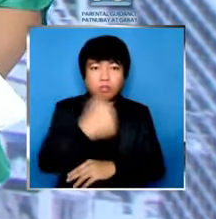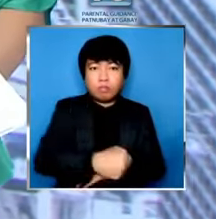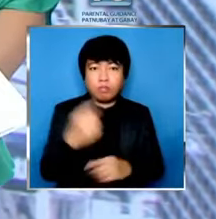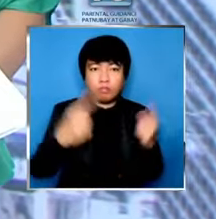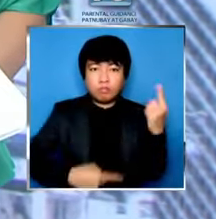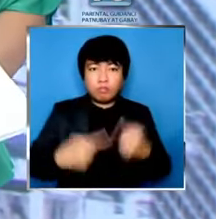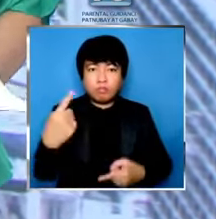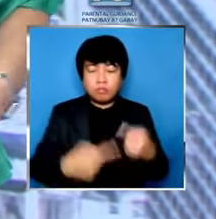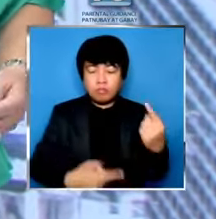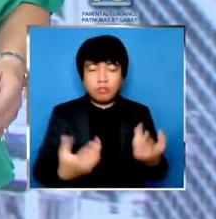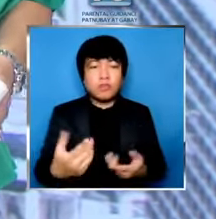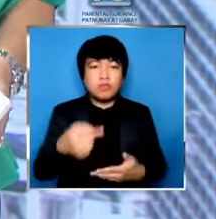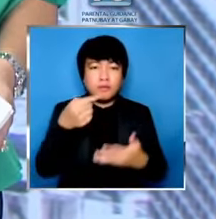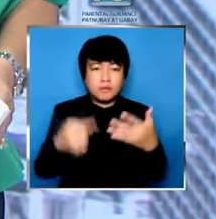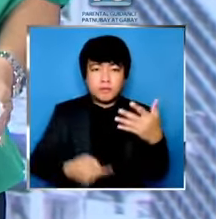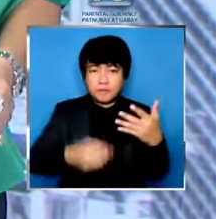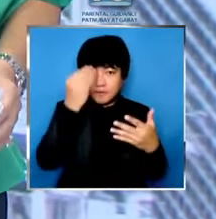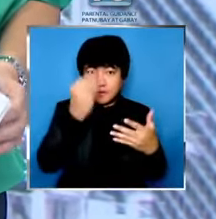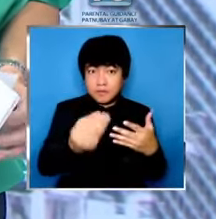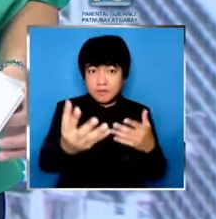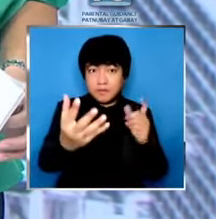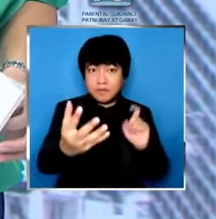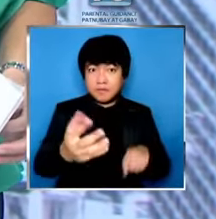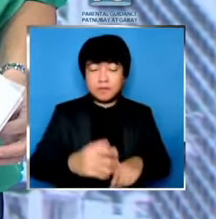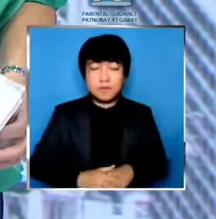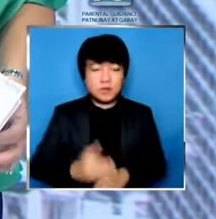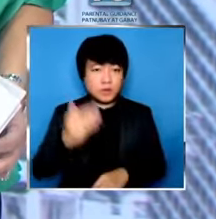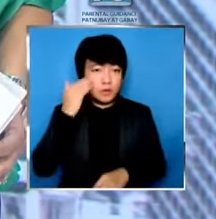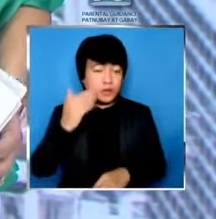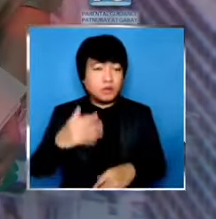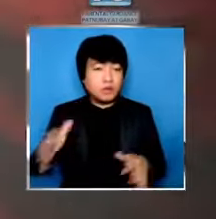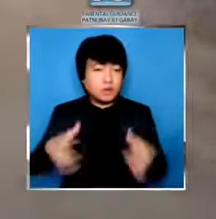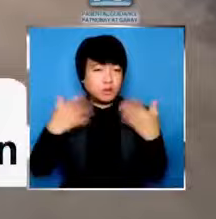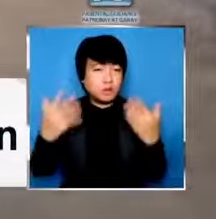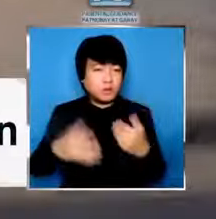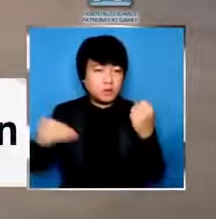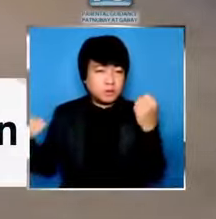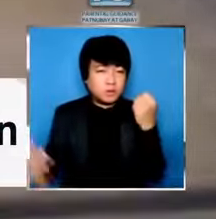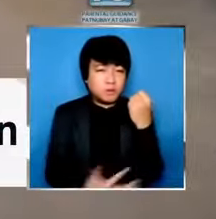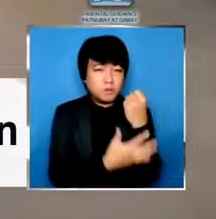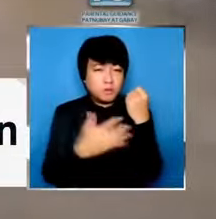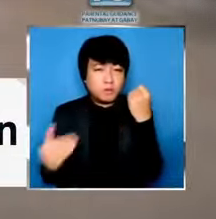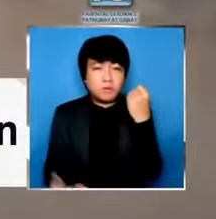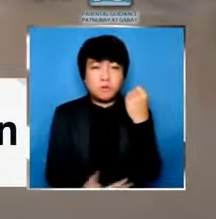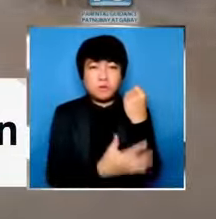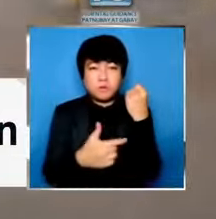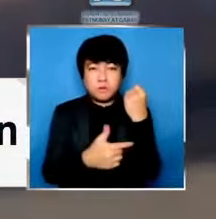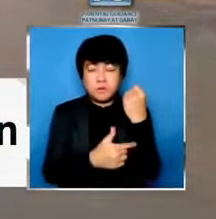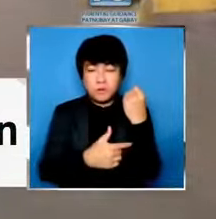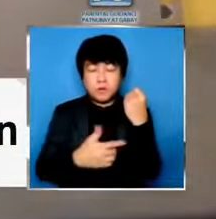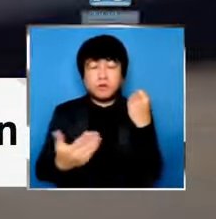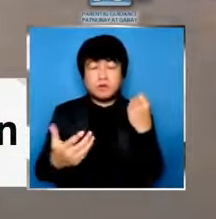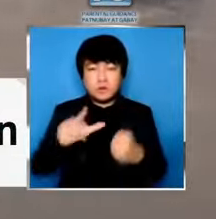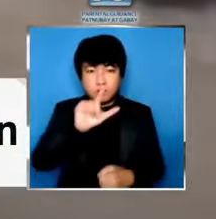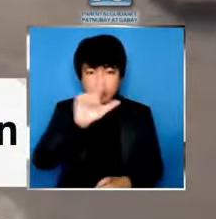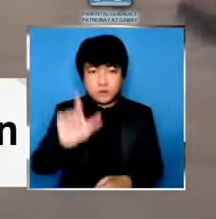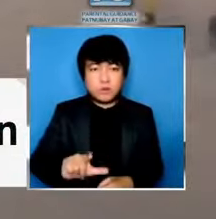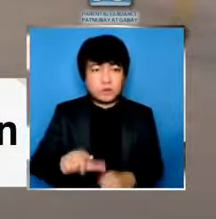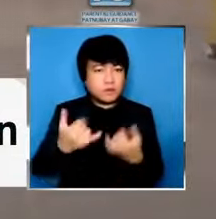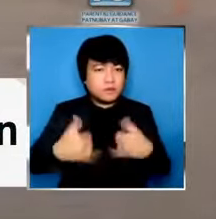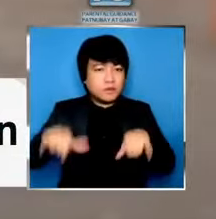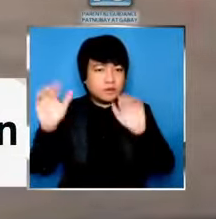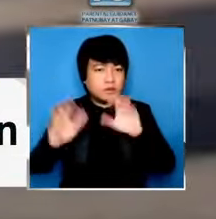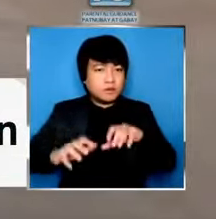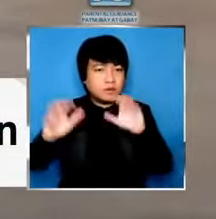pang balitang dapat alam mo. Hangihabagat patuloy na nagpapaulan sa Luzon. Sa Samalbataan, binaha ang ilang kalsada kasunod ng ulan at